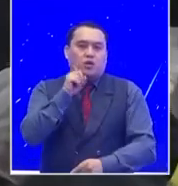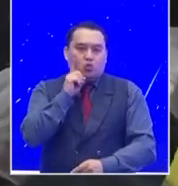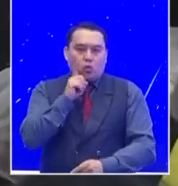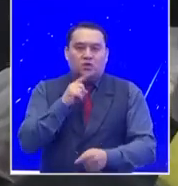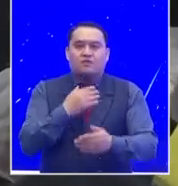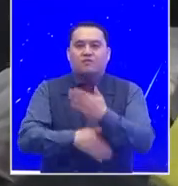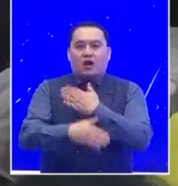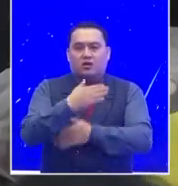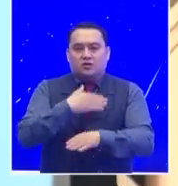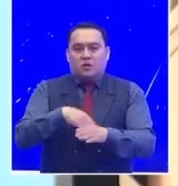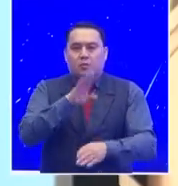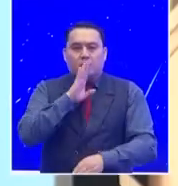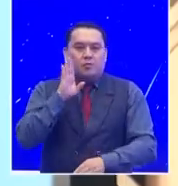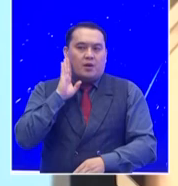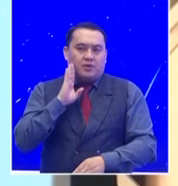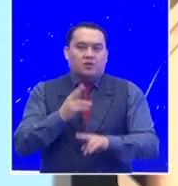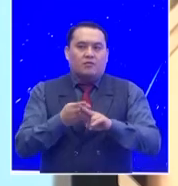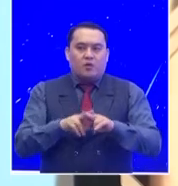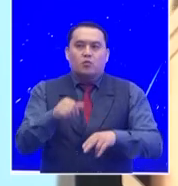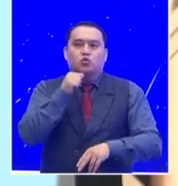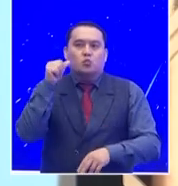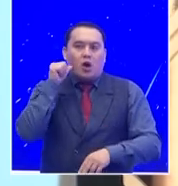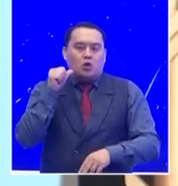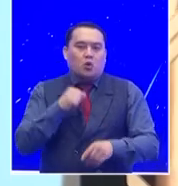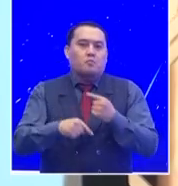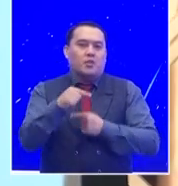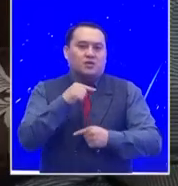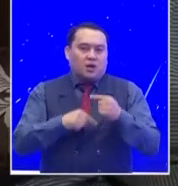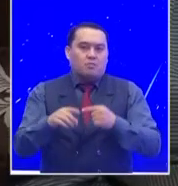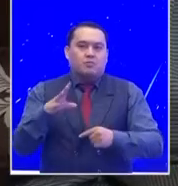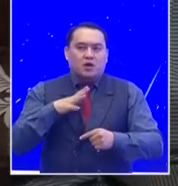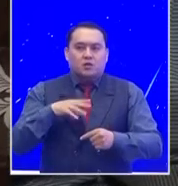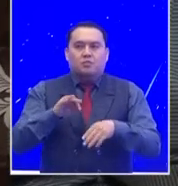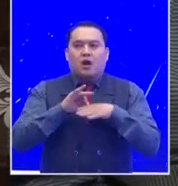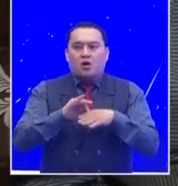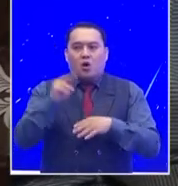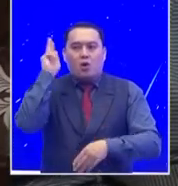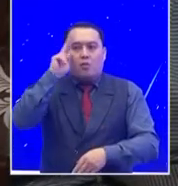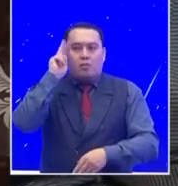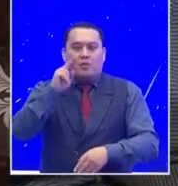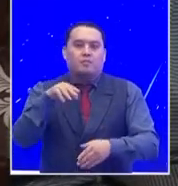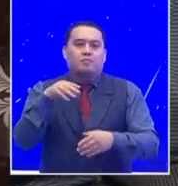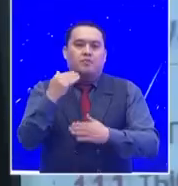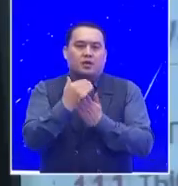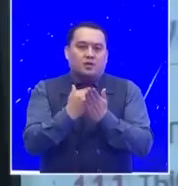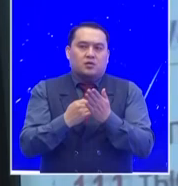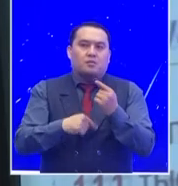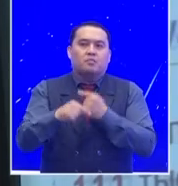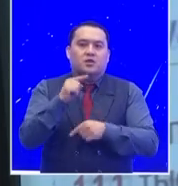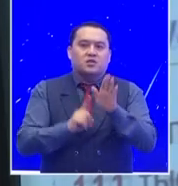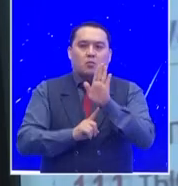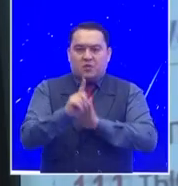и многодетные матери. Вместе с тем, как и в прошлом году, в палатах предпринимателей будут проходить курсы по программе «Бастау Бизнес».